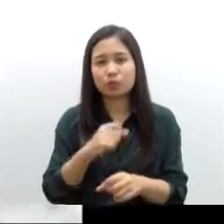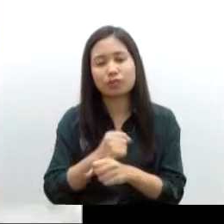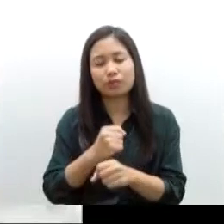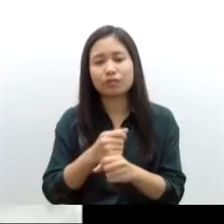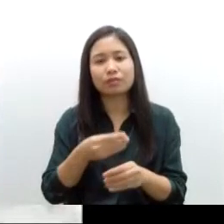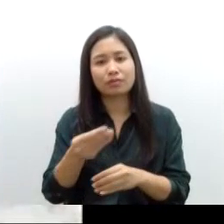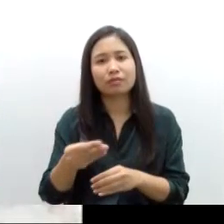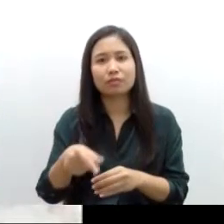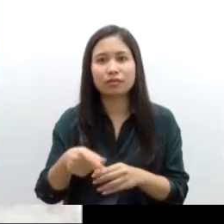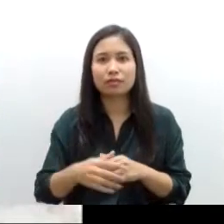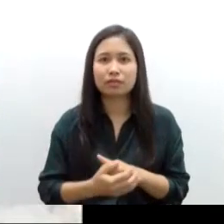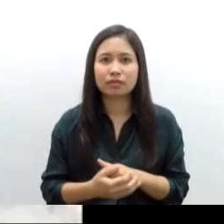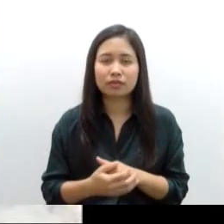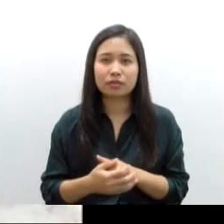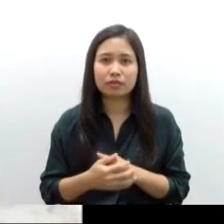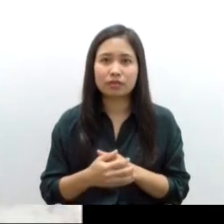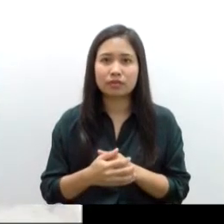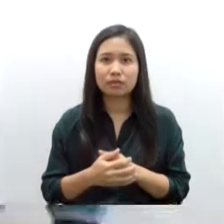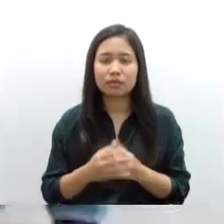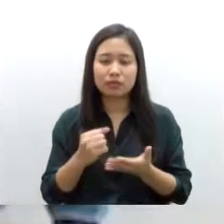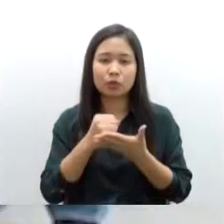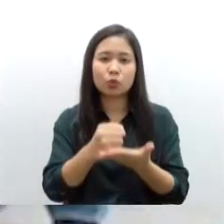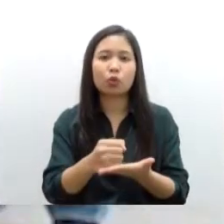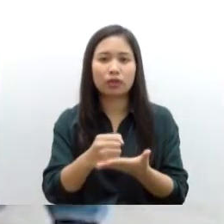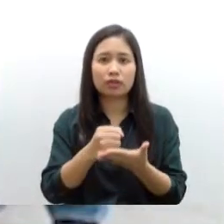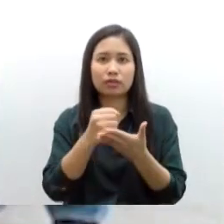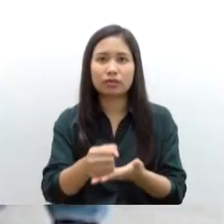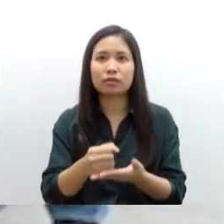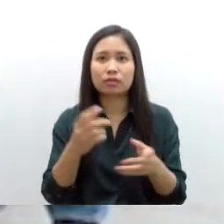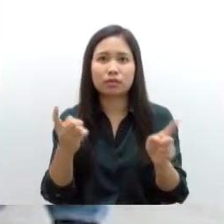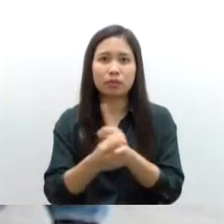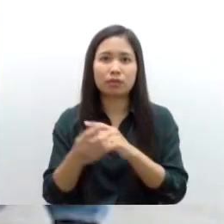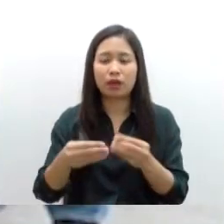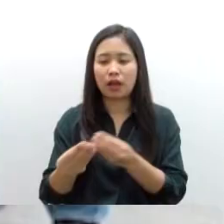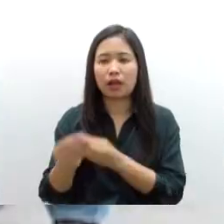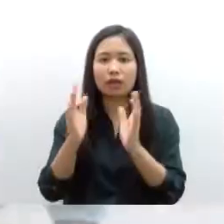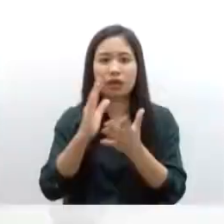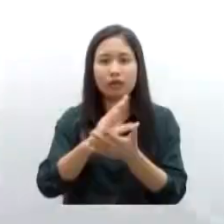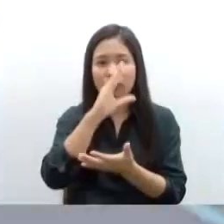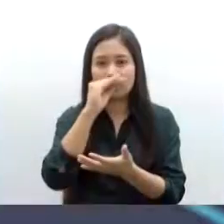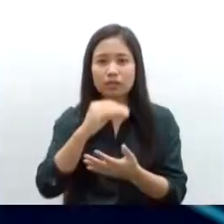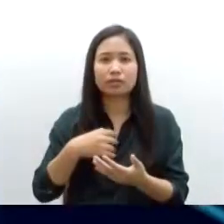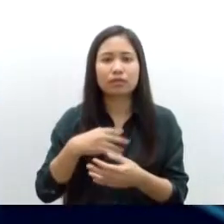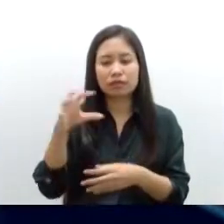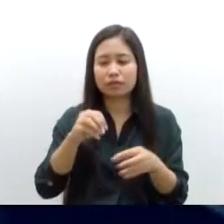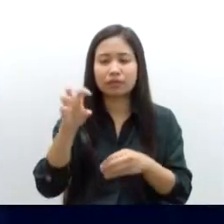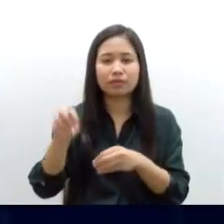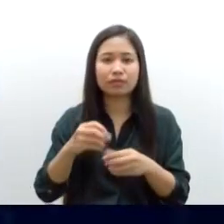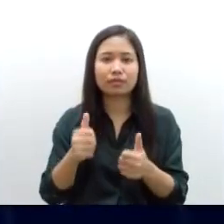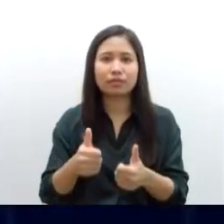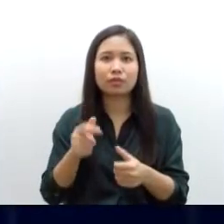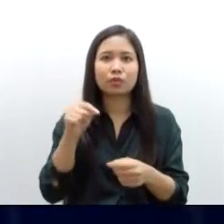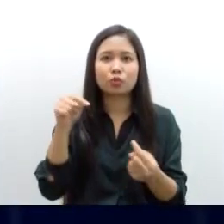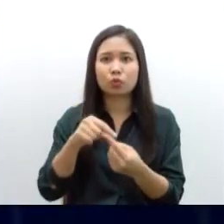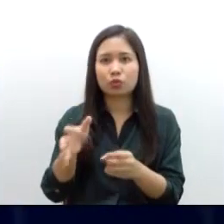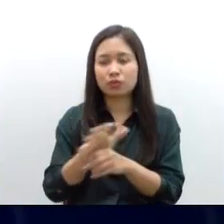งกองทุนปรารถนาดีมอบเงินช่วยเหลือนะครับให้แก่นักเรียนนะครับก็เป็นกิจกรรมหนึ่งถึงแม้ภาวะวิกฤต